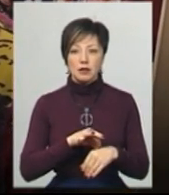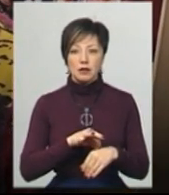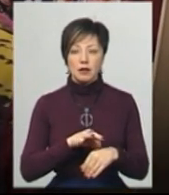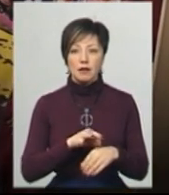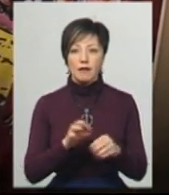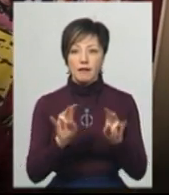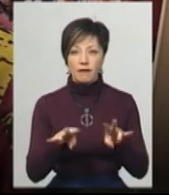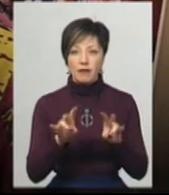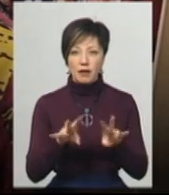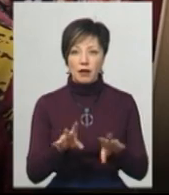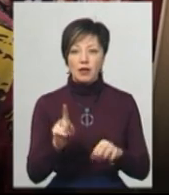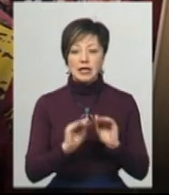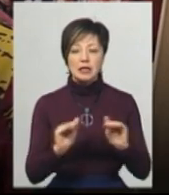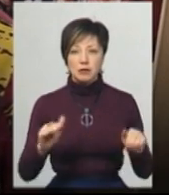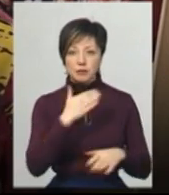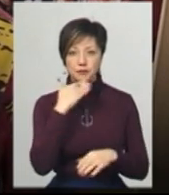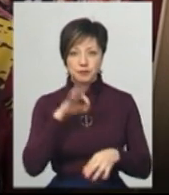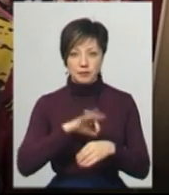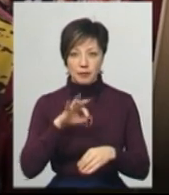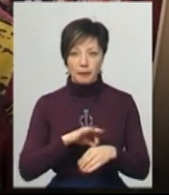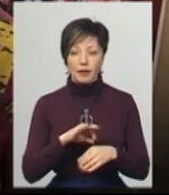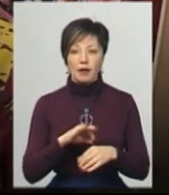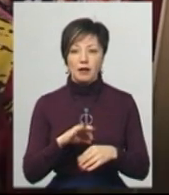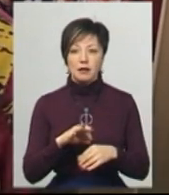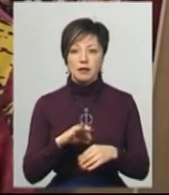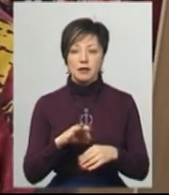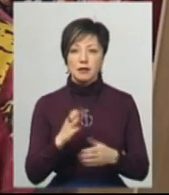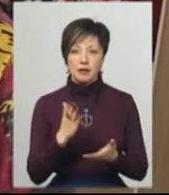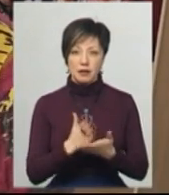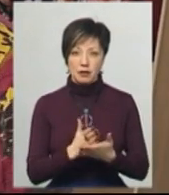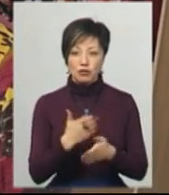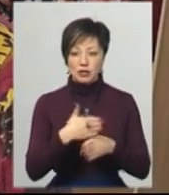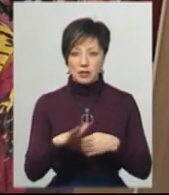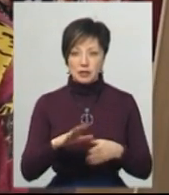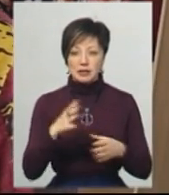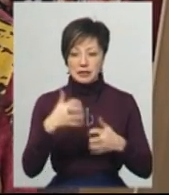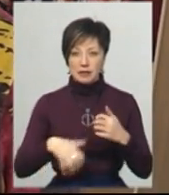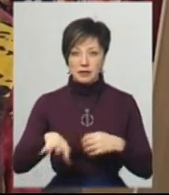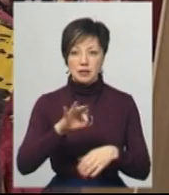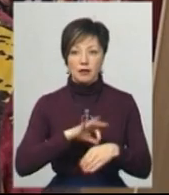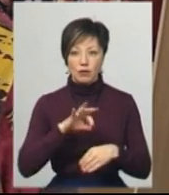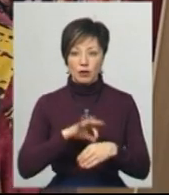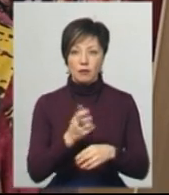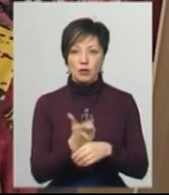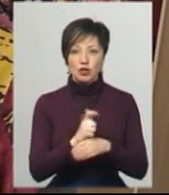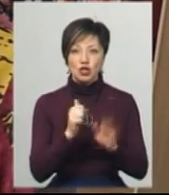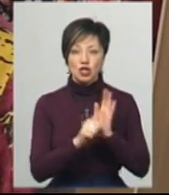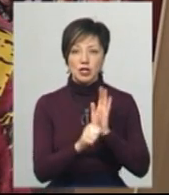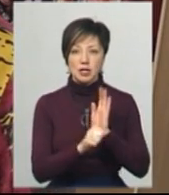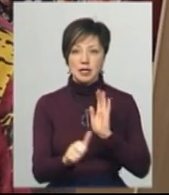за рахунок дитячого населення. Питома вага якого становить серед усіх захворілих більше